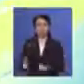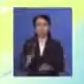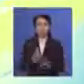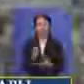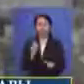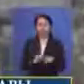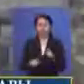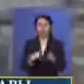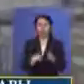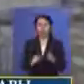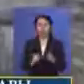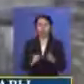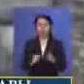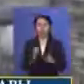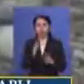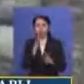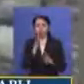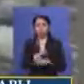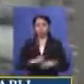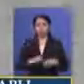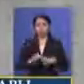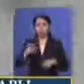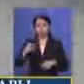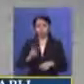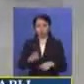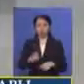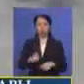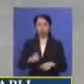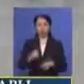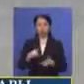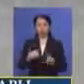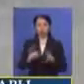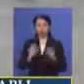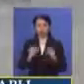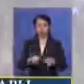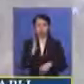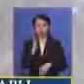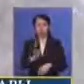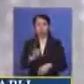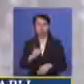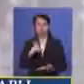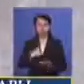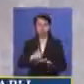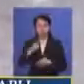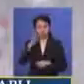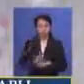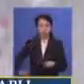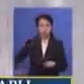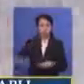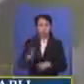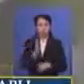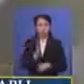барлық сатысы сәтті аяқталған кезде екпені алғашқылардың бірі болып сатып алуға мүмкіндік береді. Президент жолдауын жүзеге